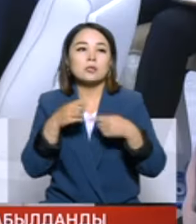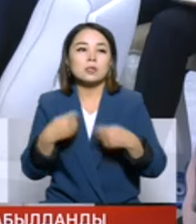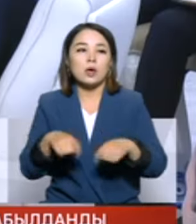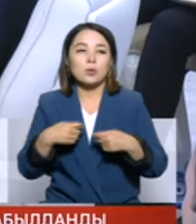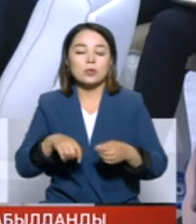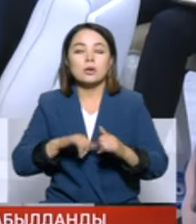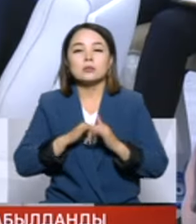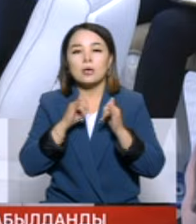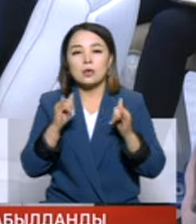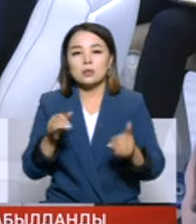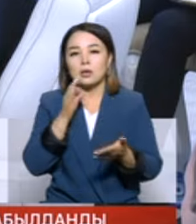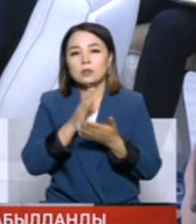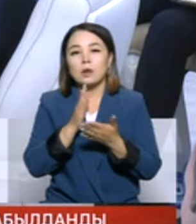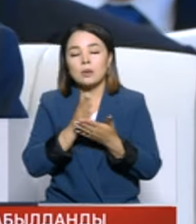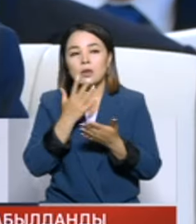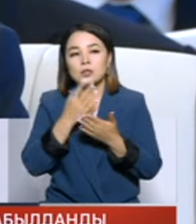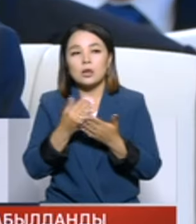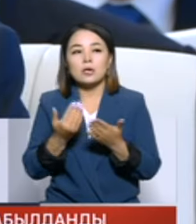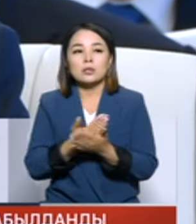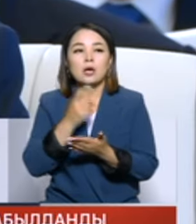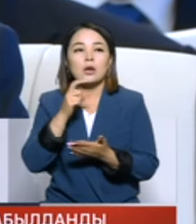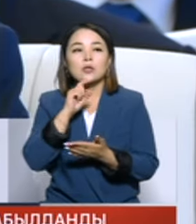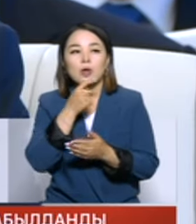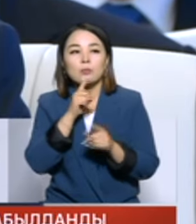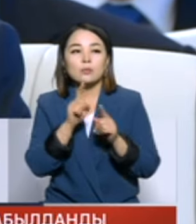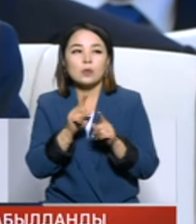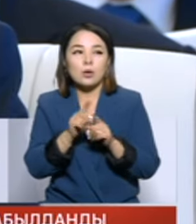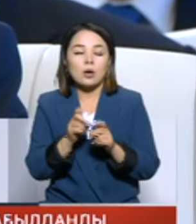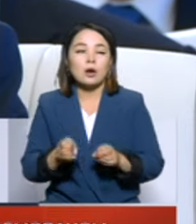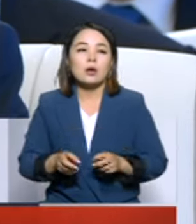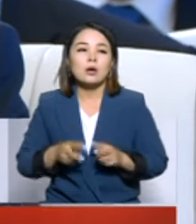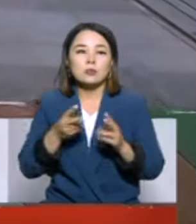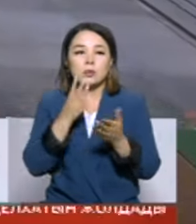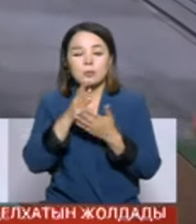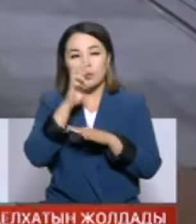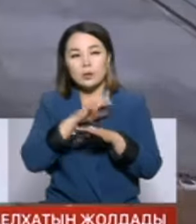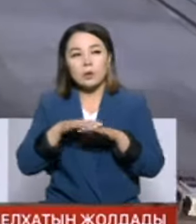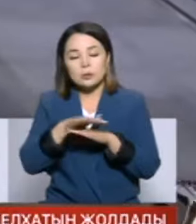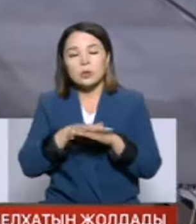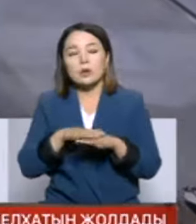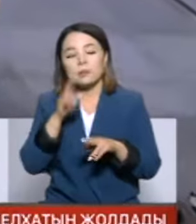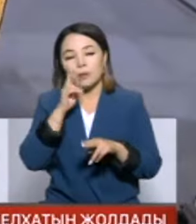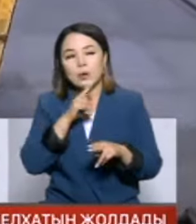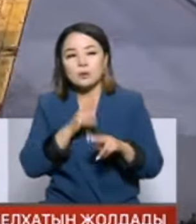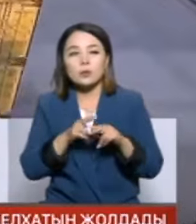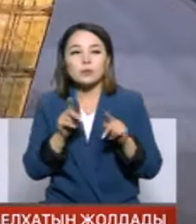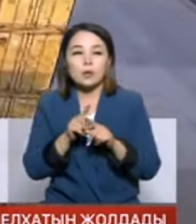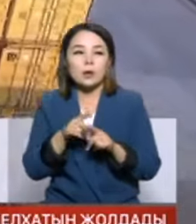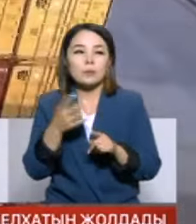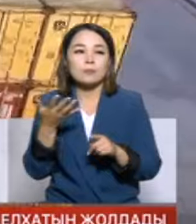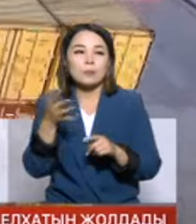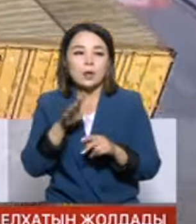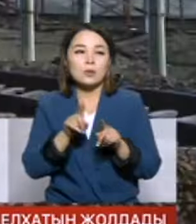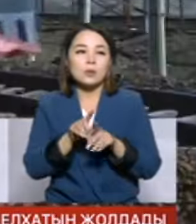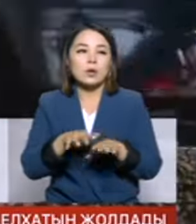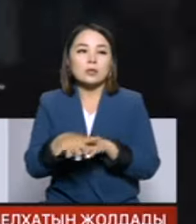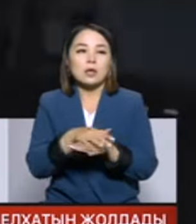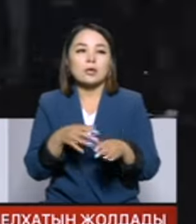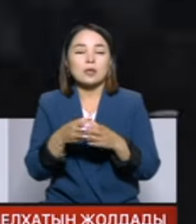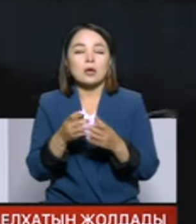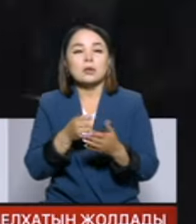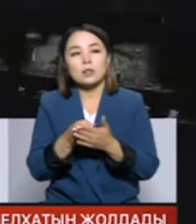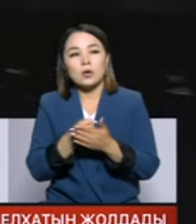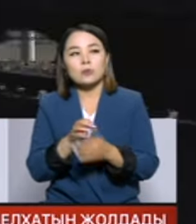сауда-саттықты арттыру. Президенттің мәліметінше жаһандық экономикаға қауіп төніп тұр. Бауырлас елдер бес саусақтай бірігіп дағдарысты бірге еңсеруі керек